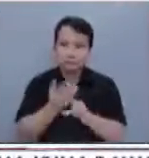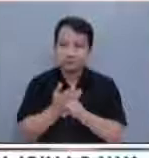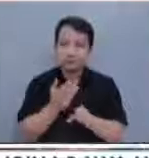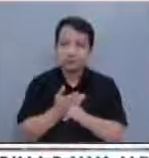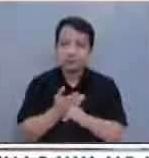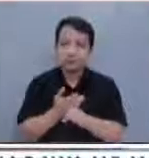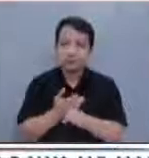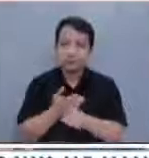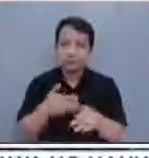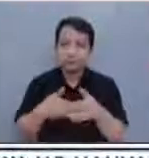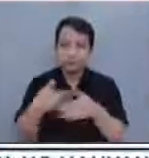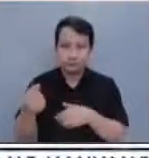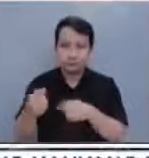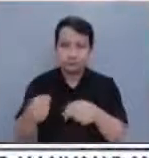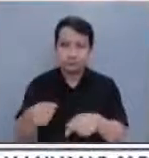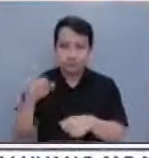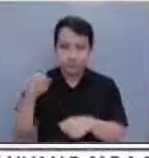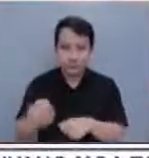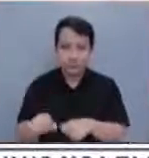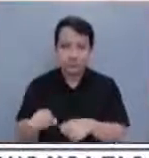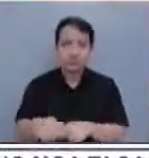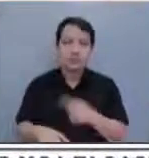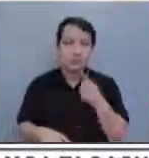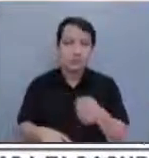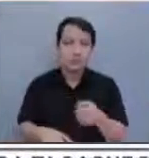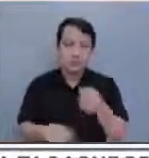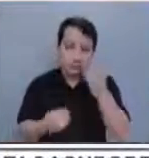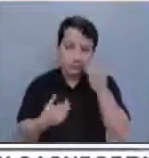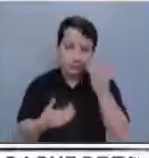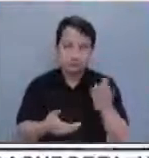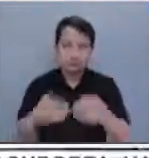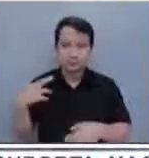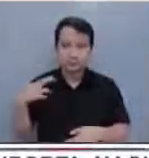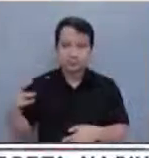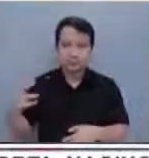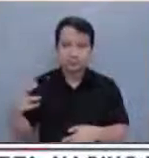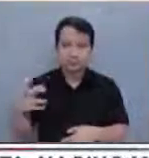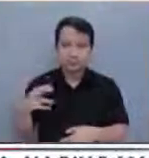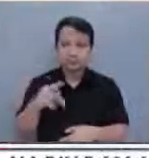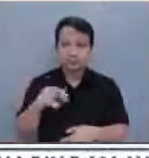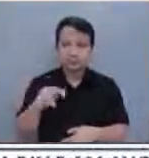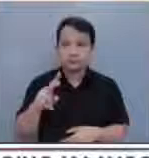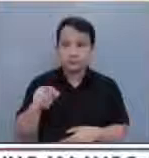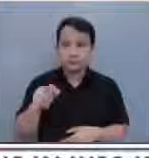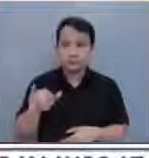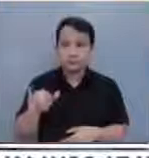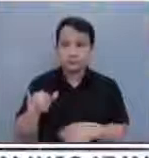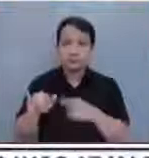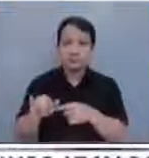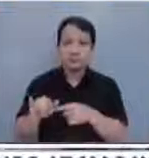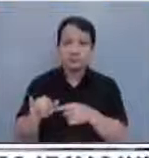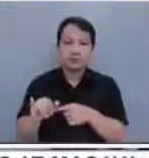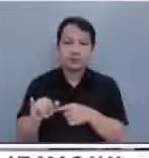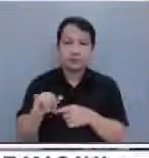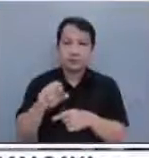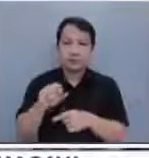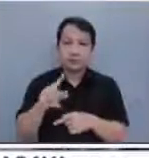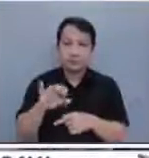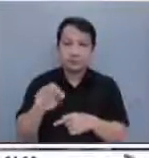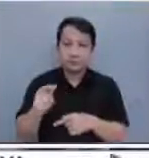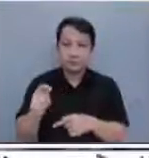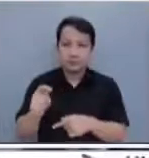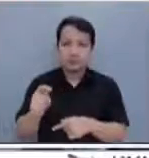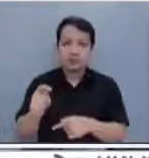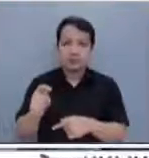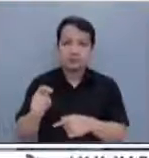outer lane ng southbound ay pwede na silang kumanan sa Panay, Mother Ignacia, Scout Albano at